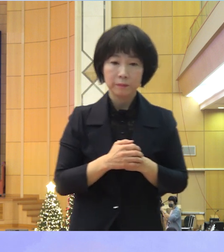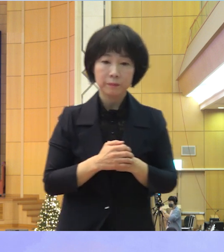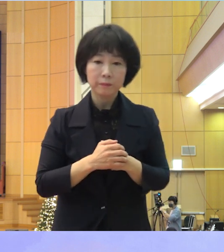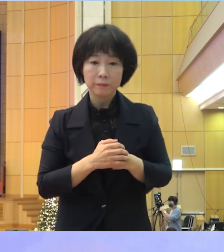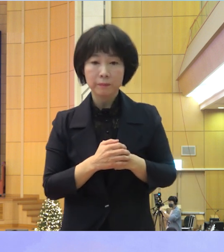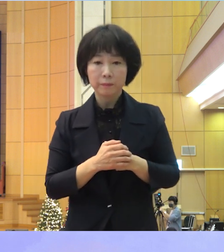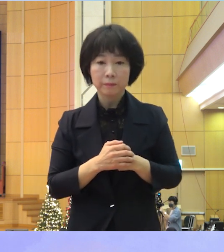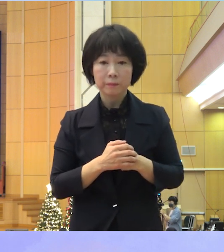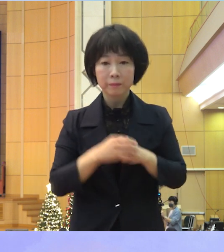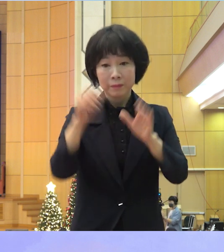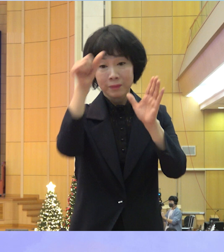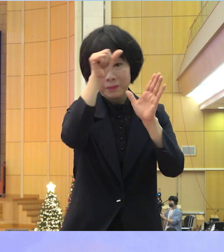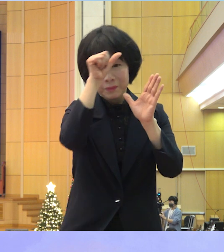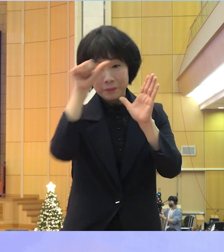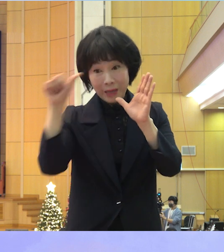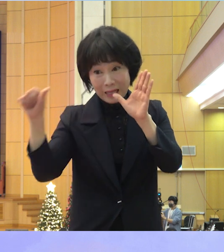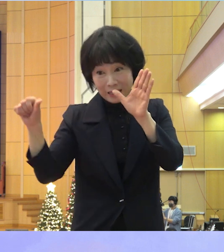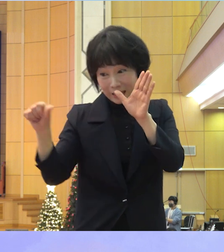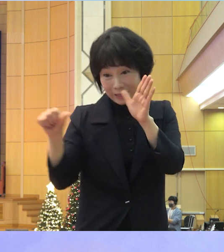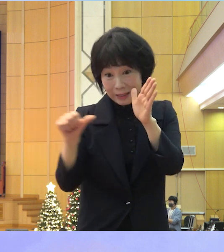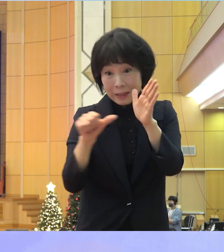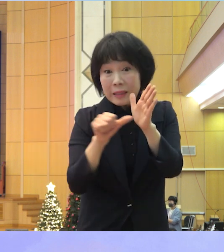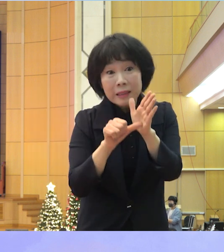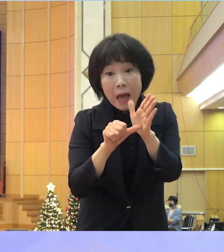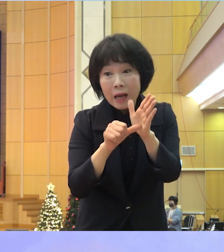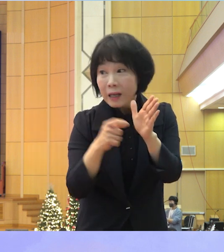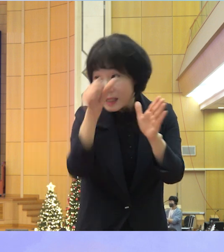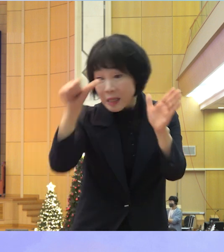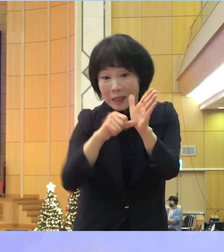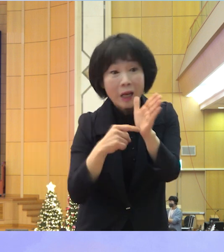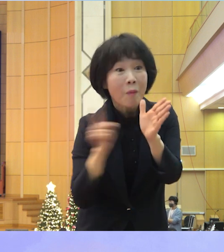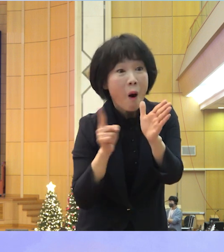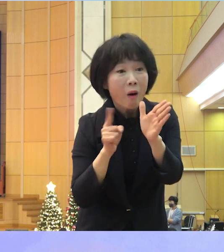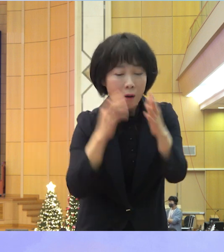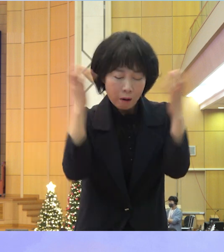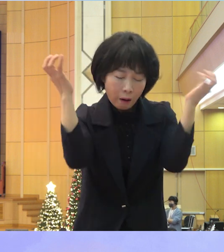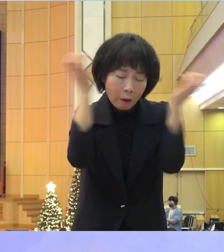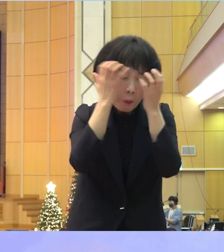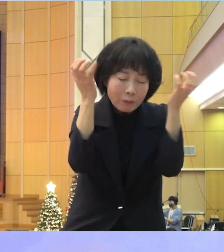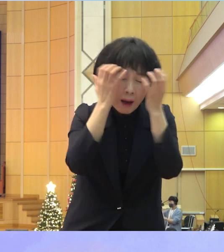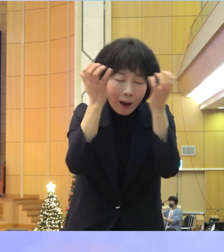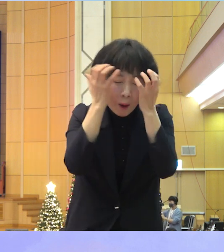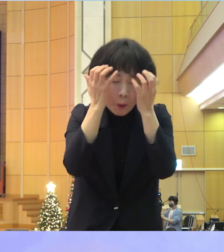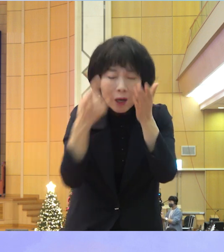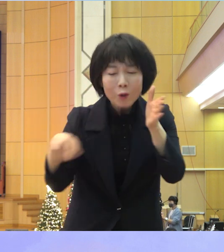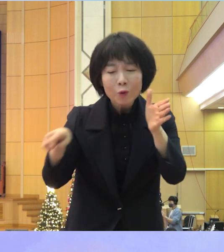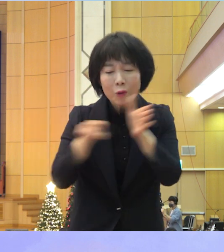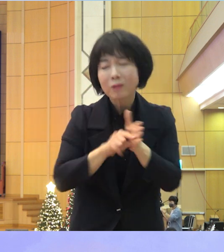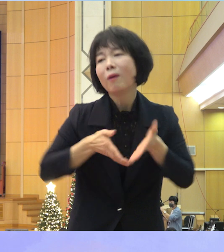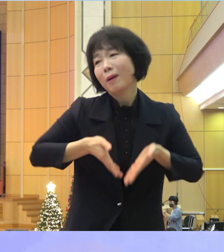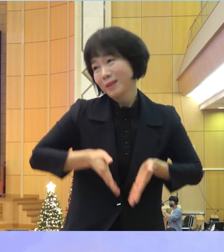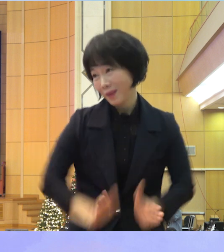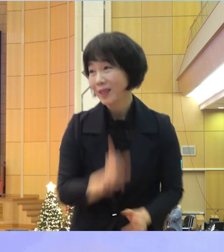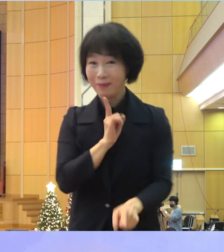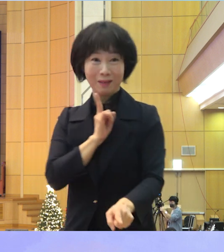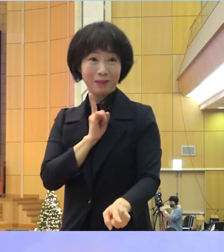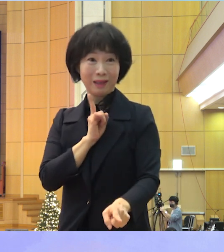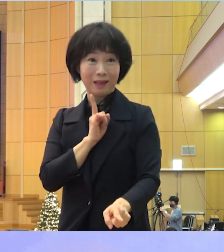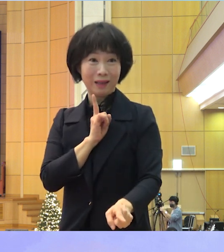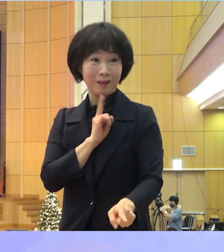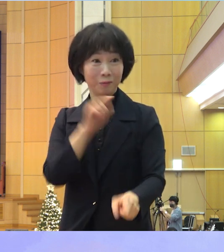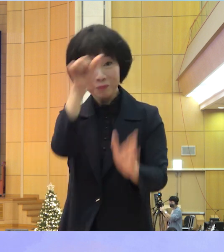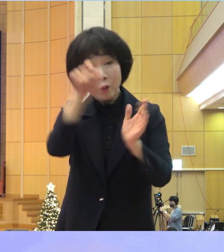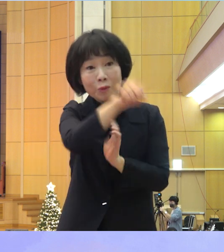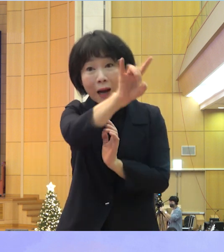765페이지 욥기서 5장 7절 보니까, 인생은 고난을 위하여 났나니, 인생은 뭘 위해서 났어요?